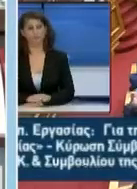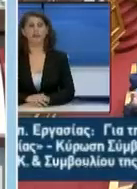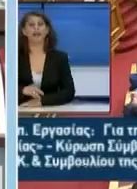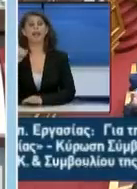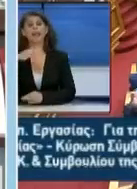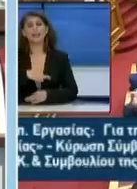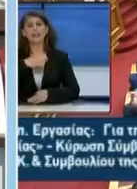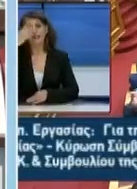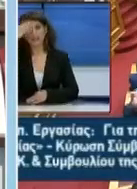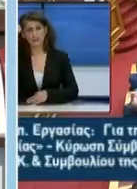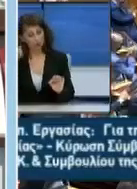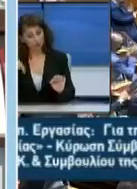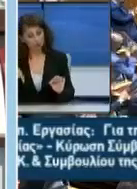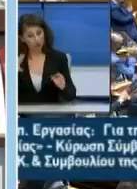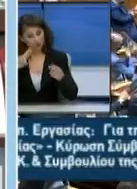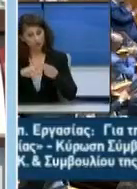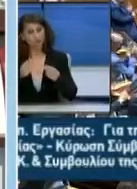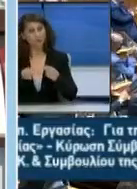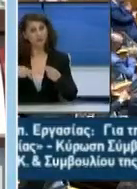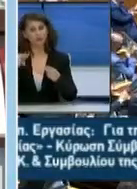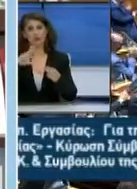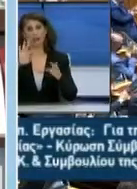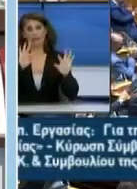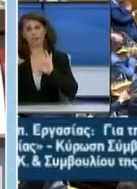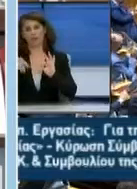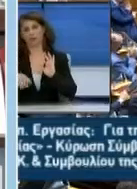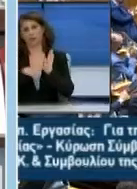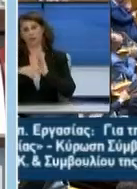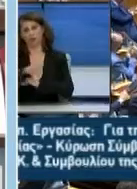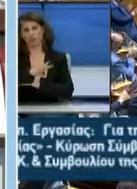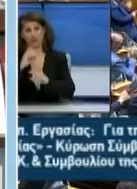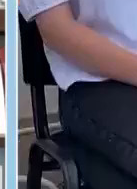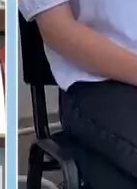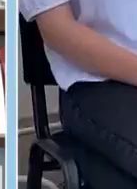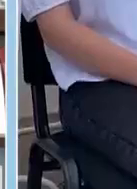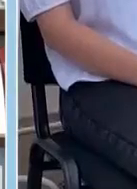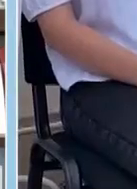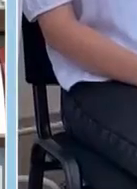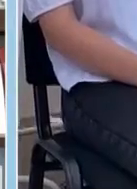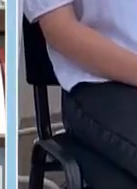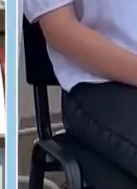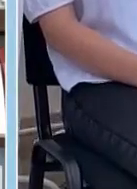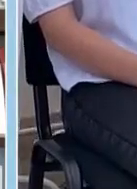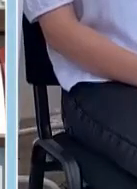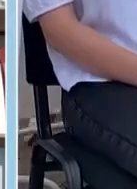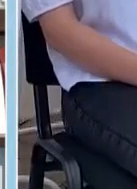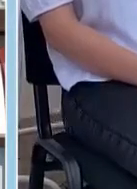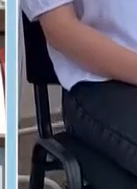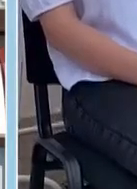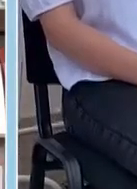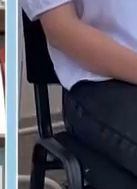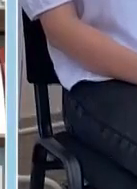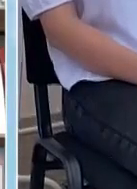ότι φταίει η νέα δημοκρατία, ότι φταίνει τα μέσα ενημέρωσης, ότι όλοι φταίει γιατί διαστρεβλώνουν την εικόνα του ΣΥΡΙΖΑ. Προφανώς φταίει και ο